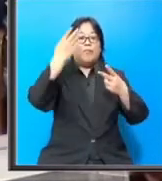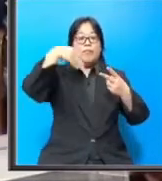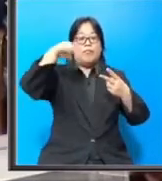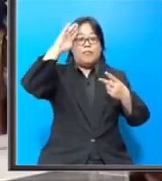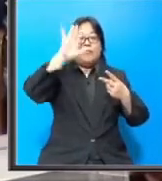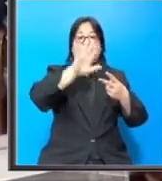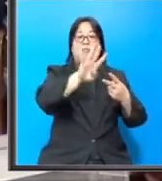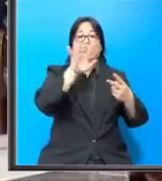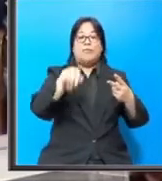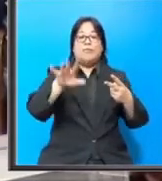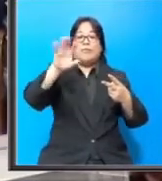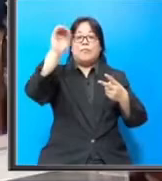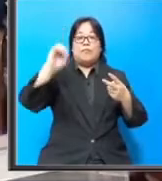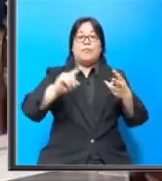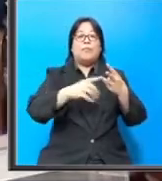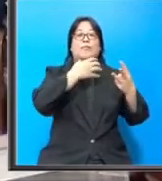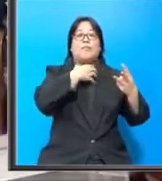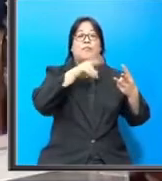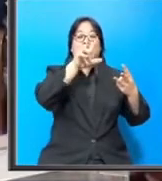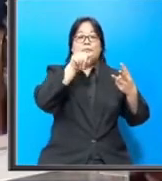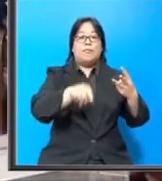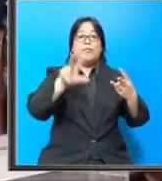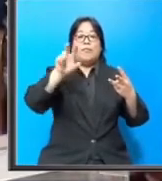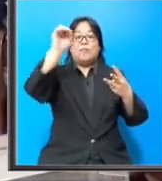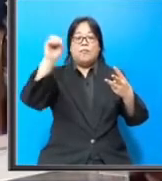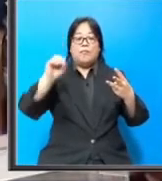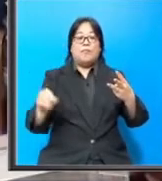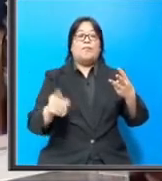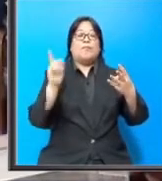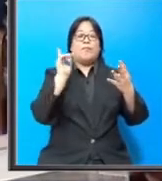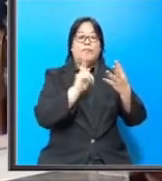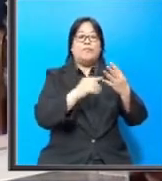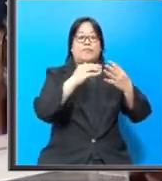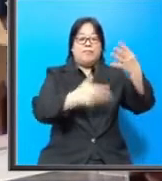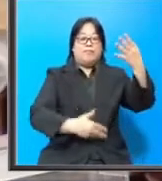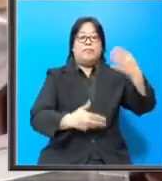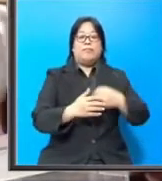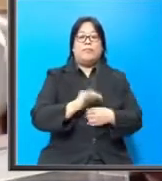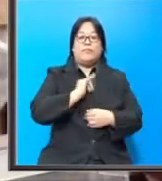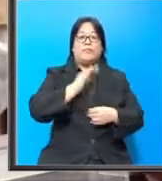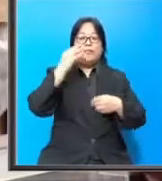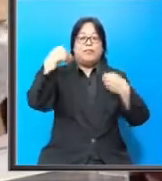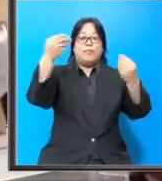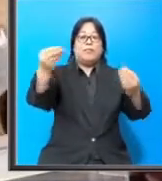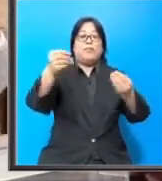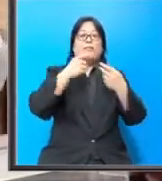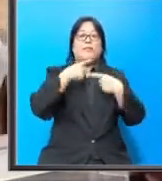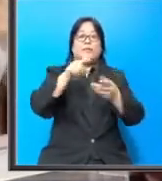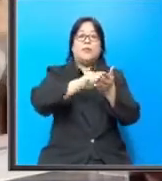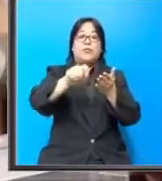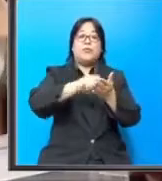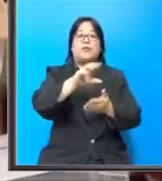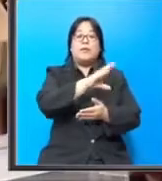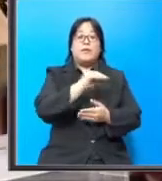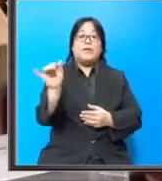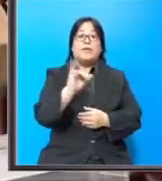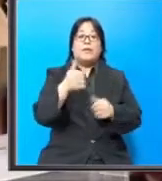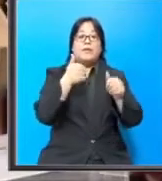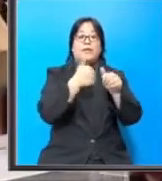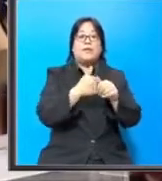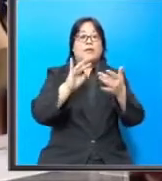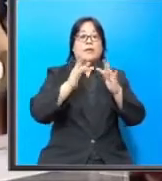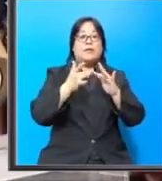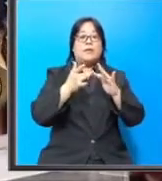40-50 500 perak cukuplah tikep ratus dan seterusnya seakan vc dan begitu juga